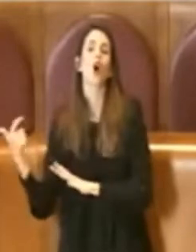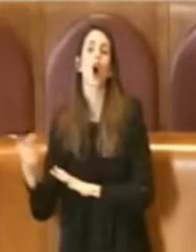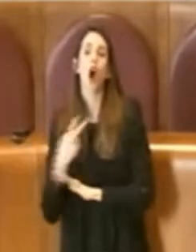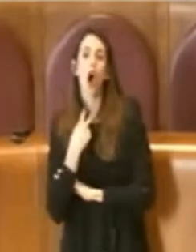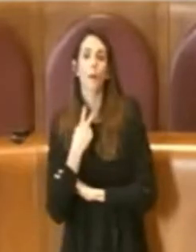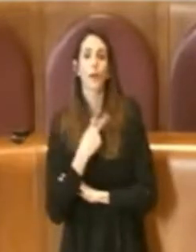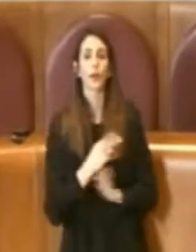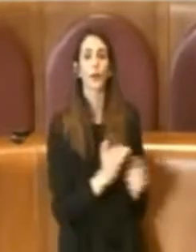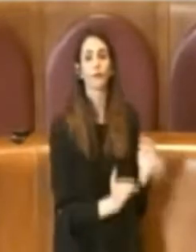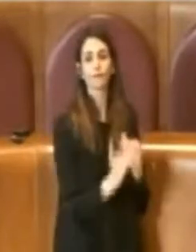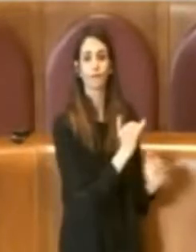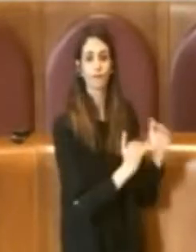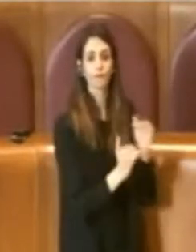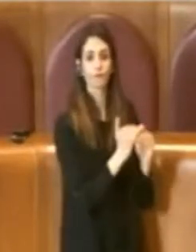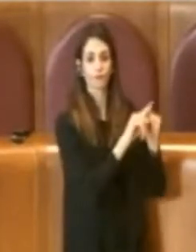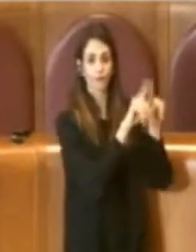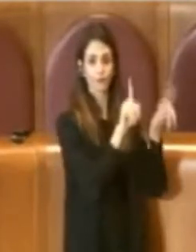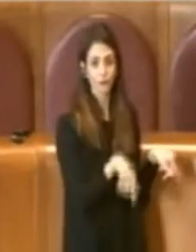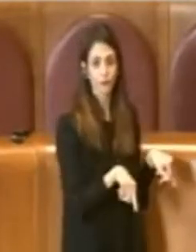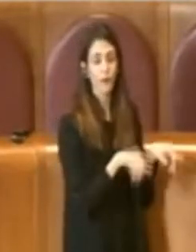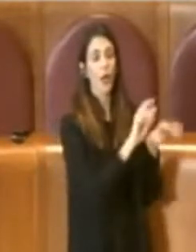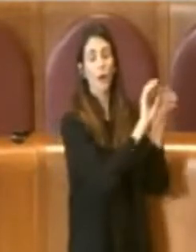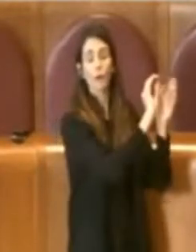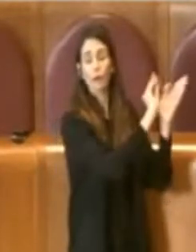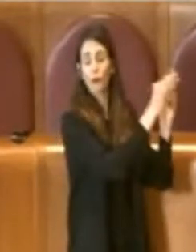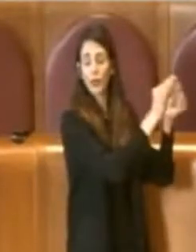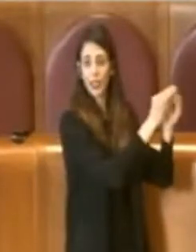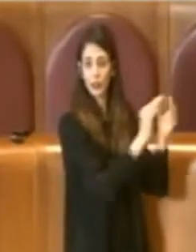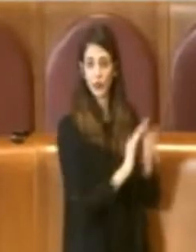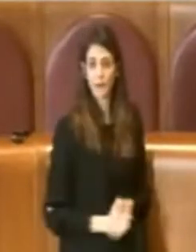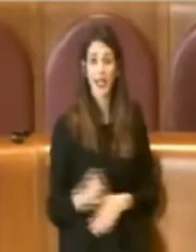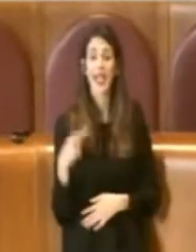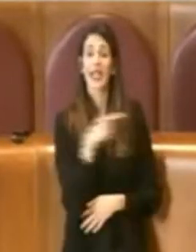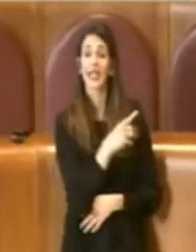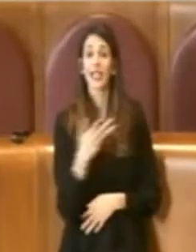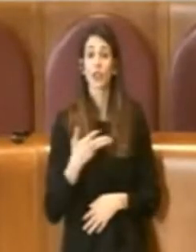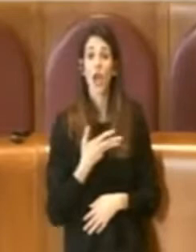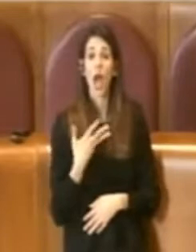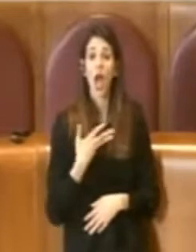sono queste tubature ormai vecchie